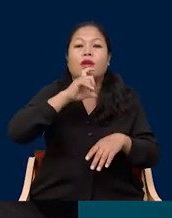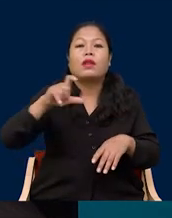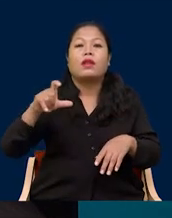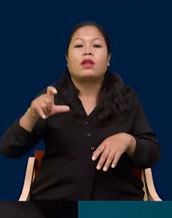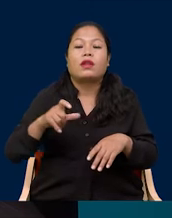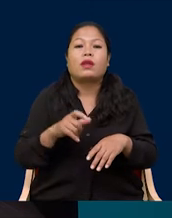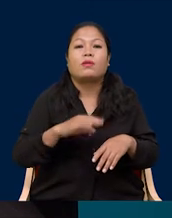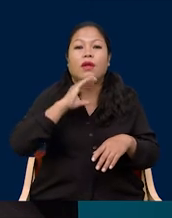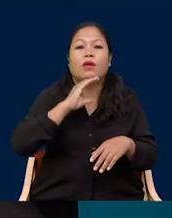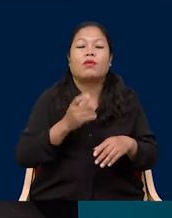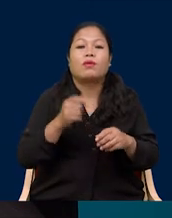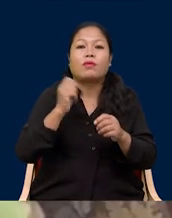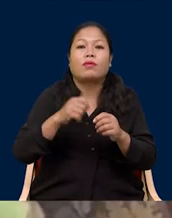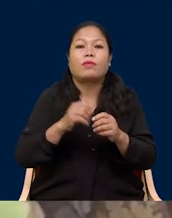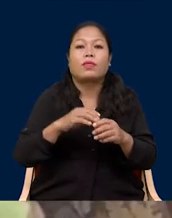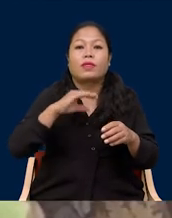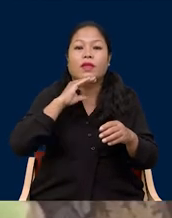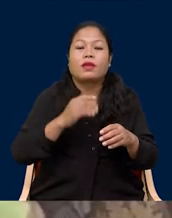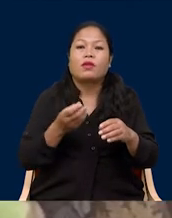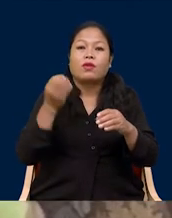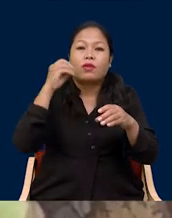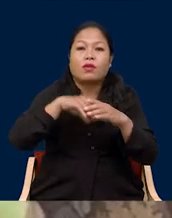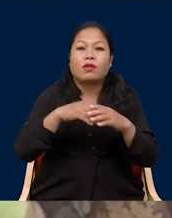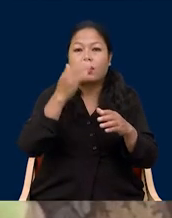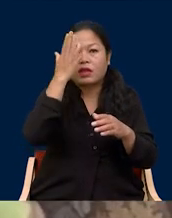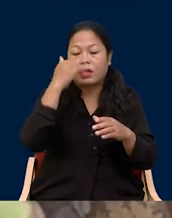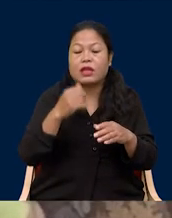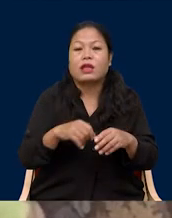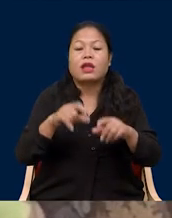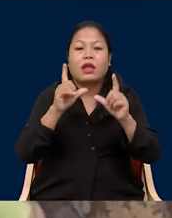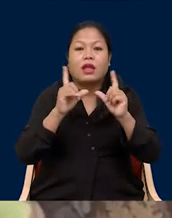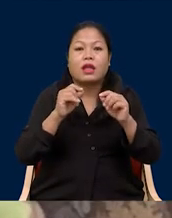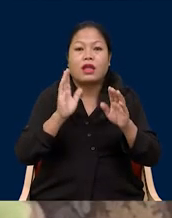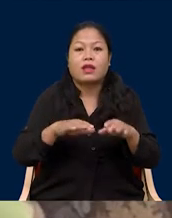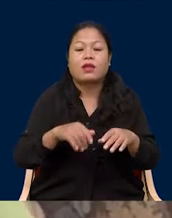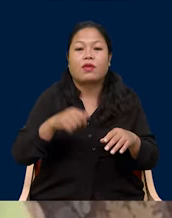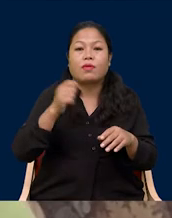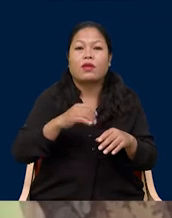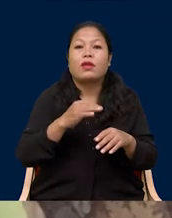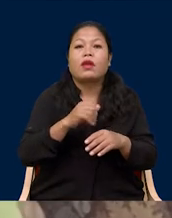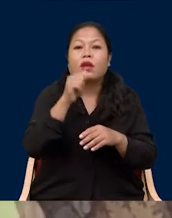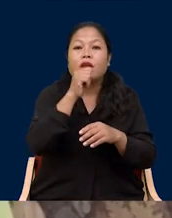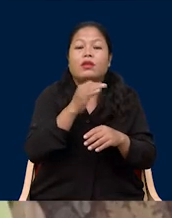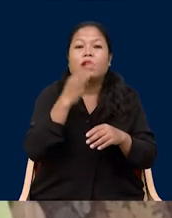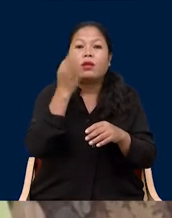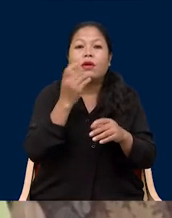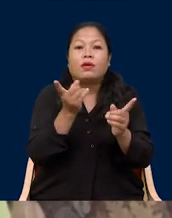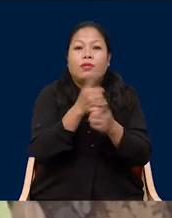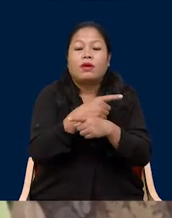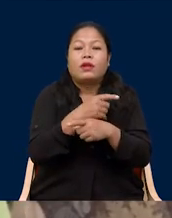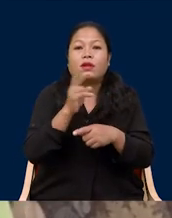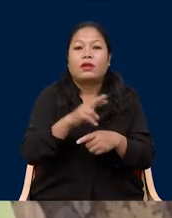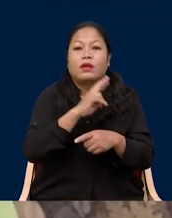युवाको मुद्दाहरू कसरी पुगिरहेका छन्? युवाको संलग्नता किन जरुरी छ त यो यो मुद्दामा, जलवायु परिवर्तन